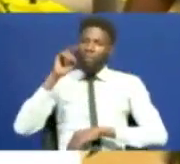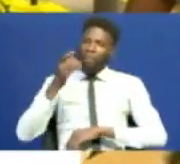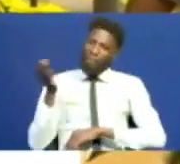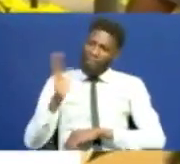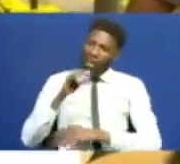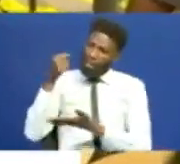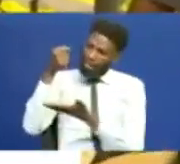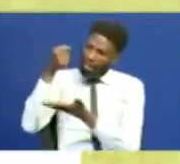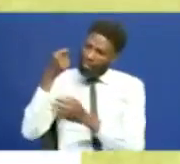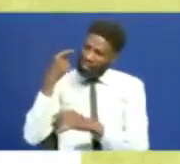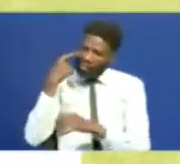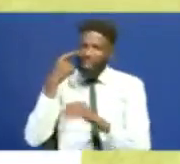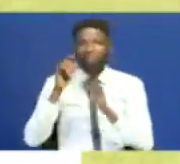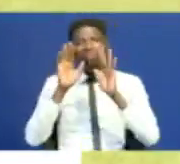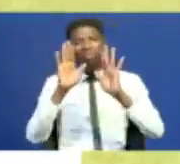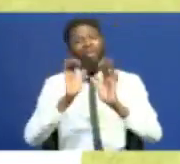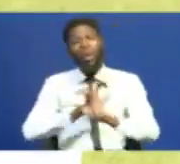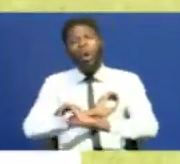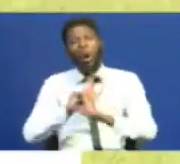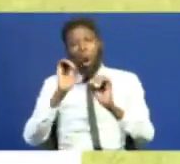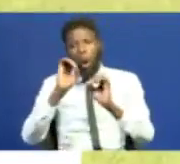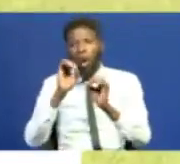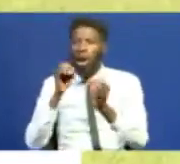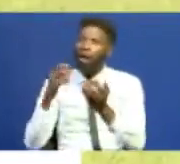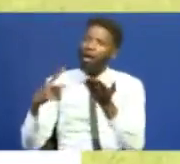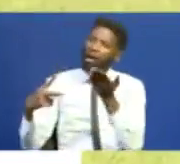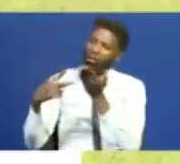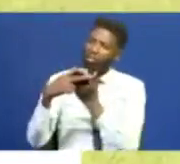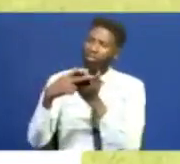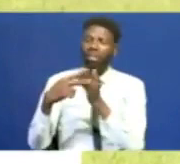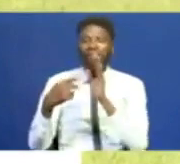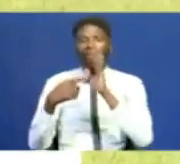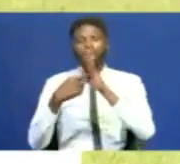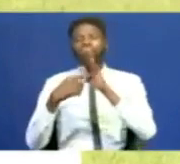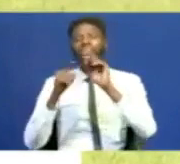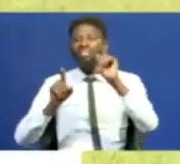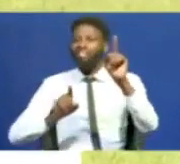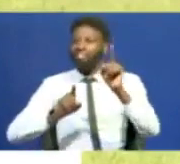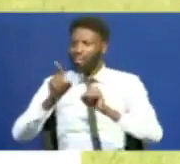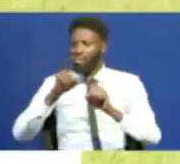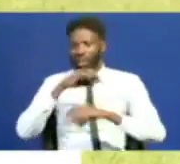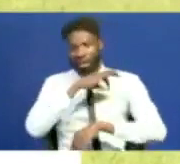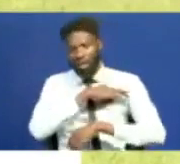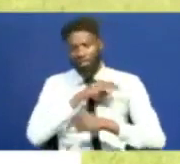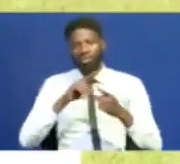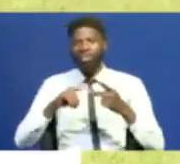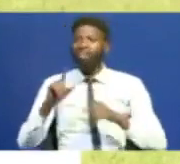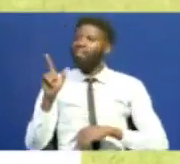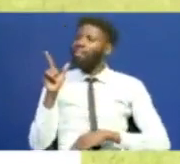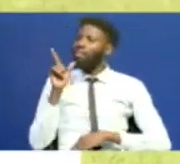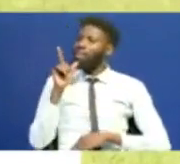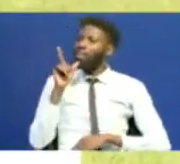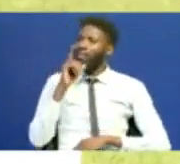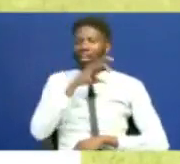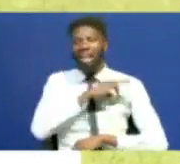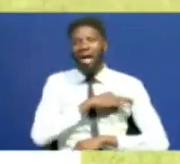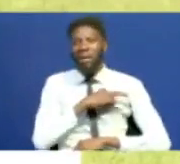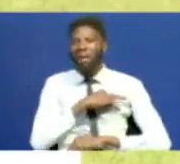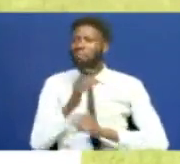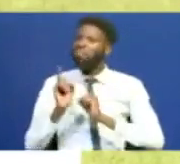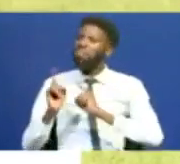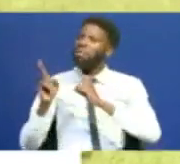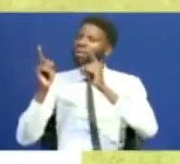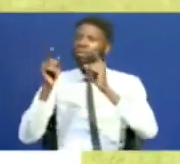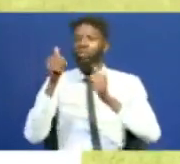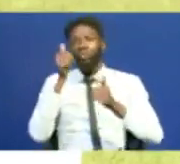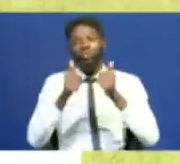ya maana sana, kama traveling allowances, lunch allowances, vitu ya kutembea tembea ambaye ina maana, kama kuna